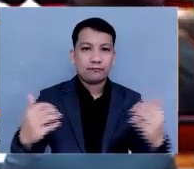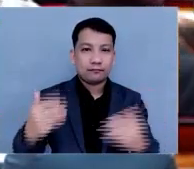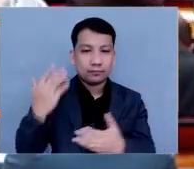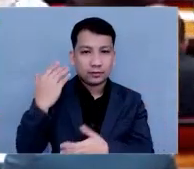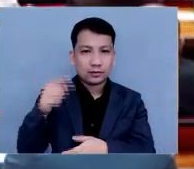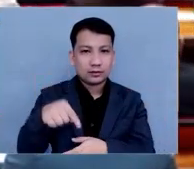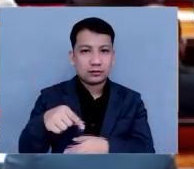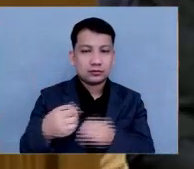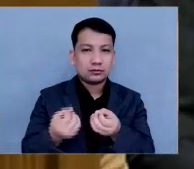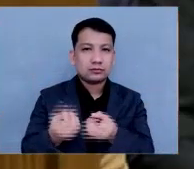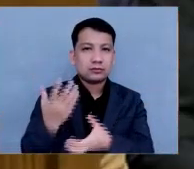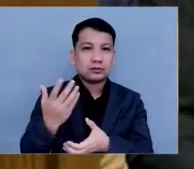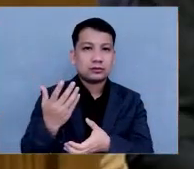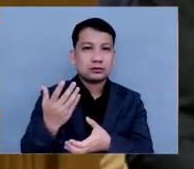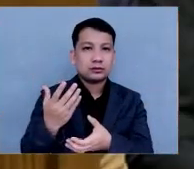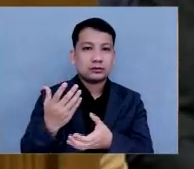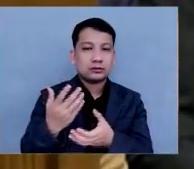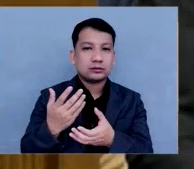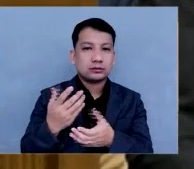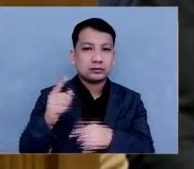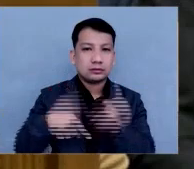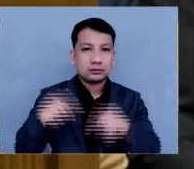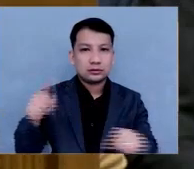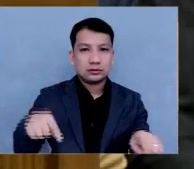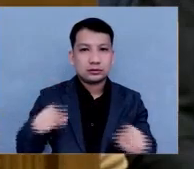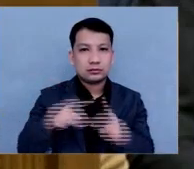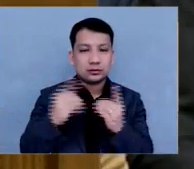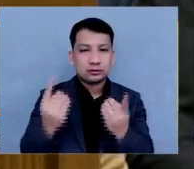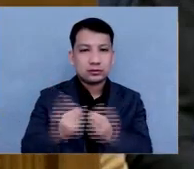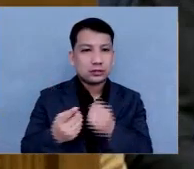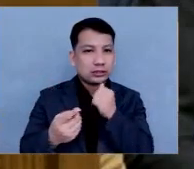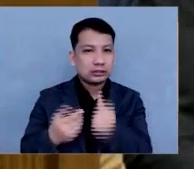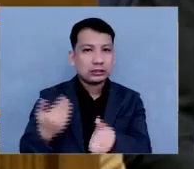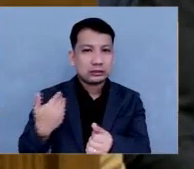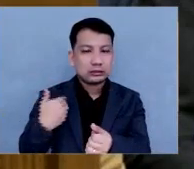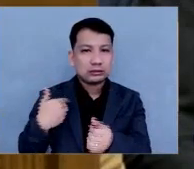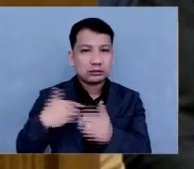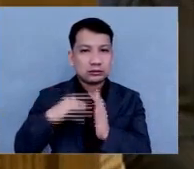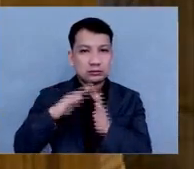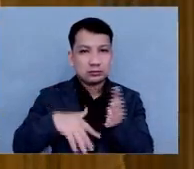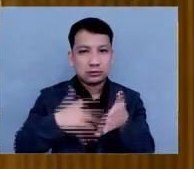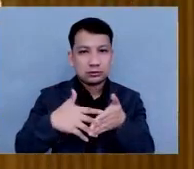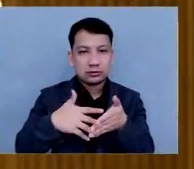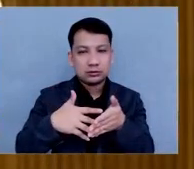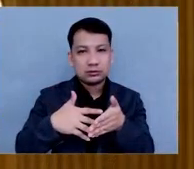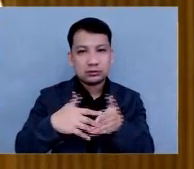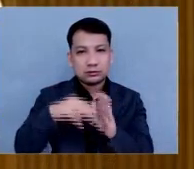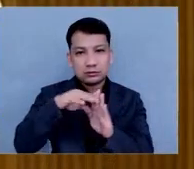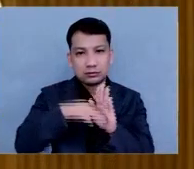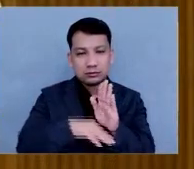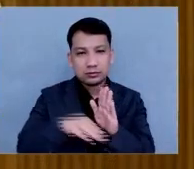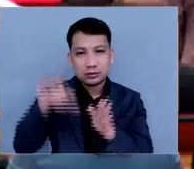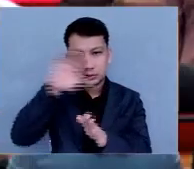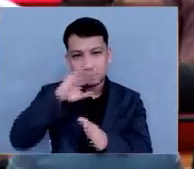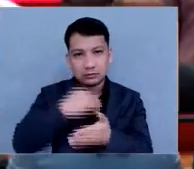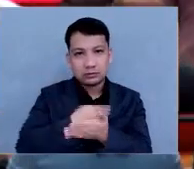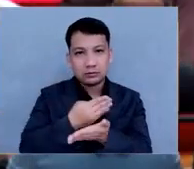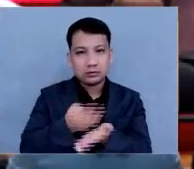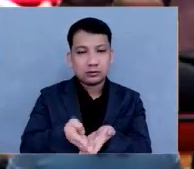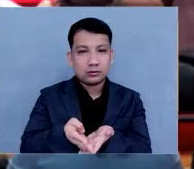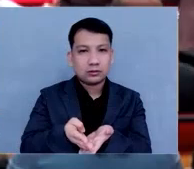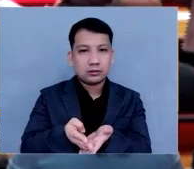lumulobong unprogrammed funds ng iba't ibang ahensya o yung mga nakalinyang proyekto na hinahanapan pa ng pondo tinawag yang